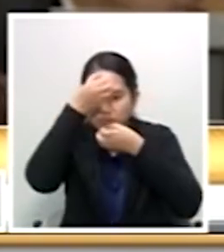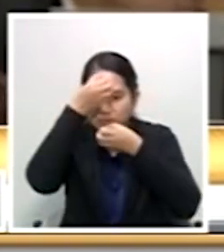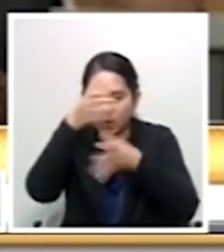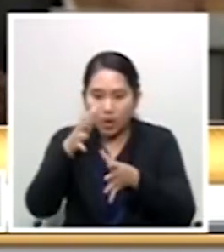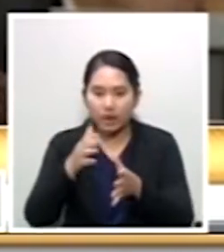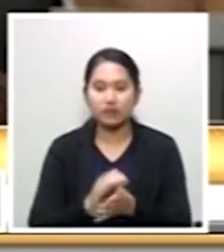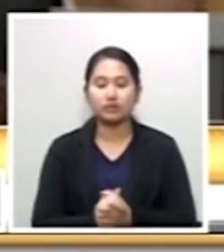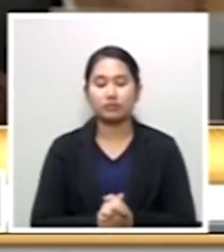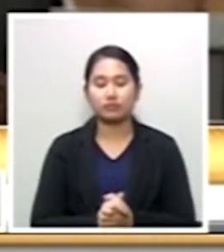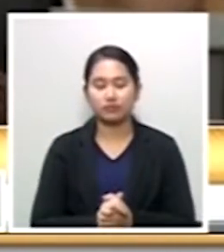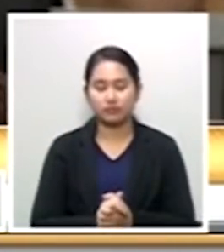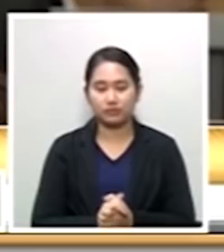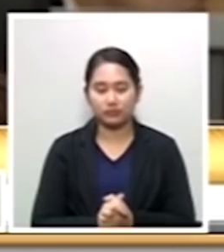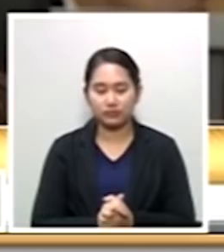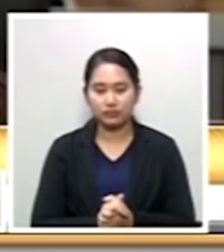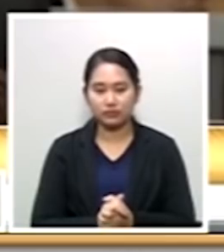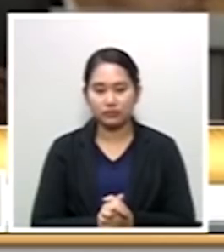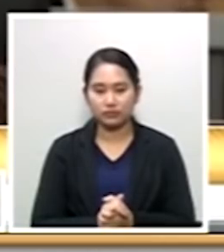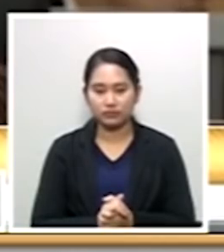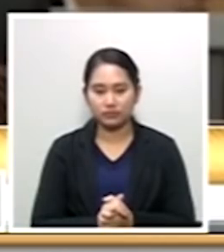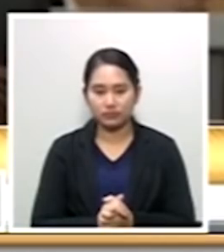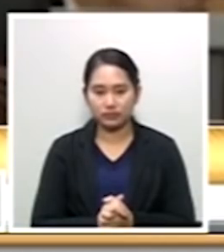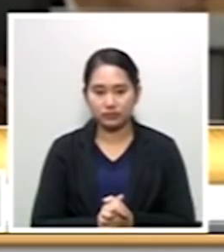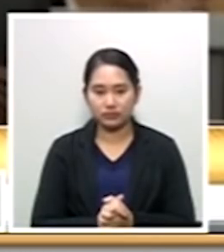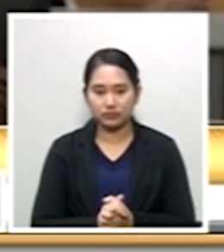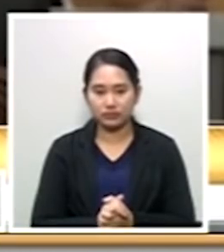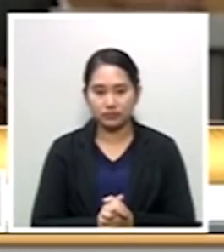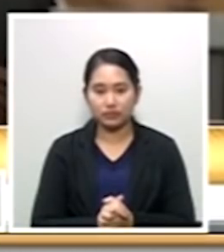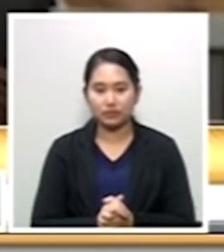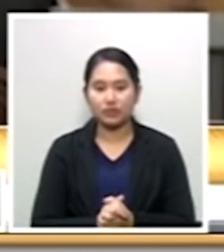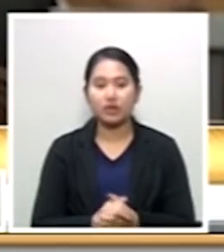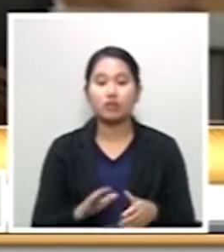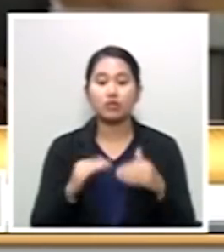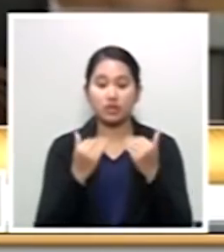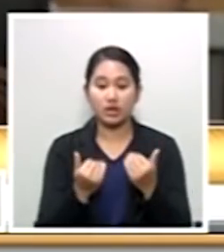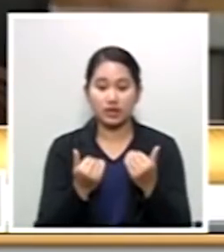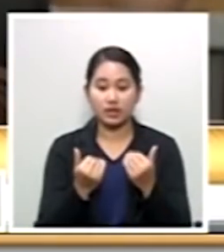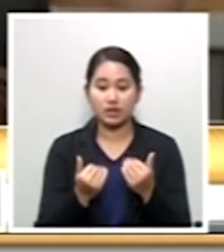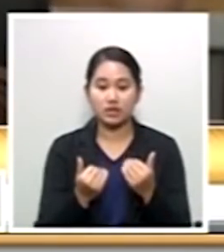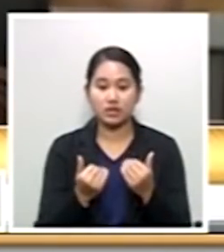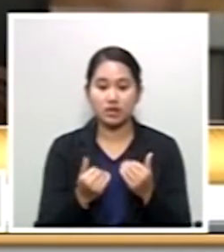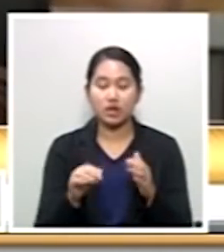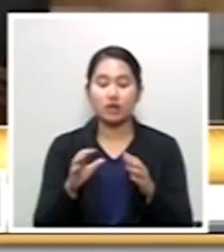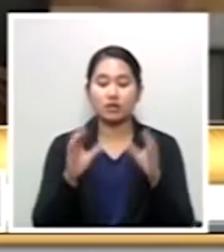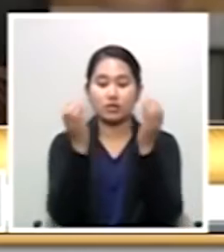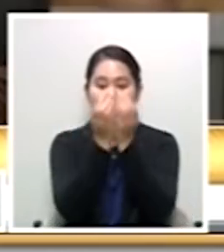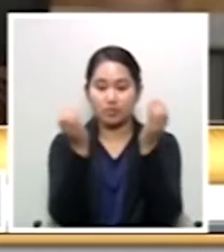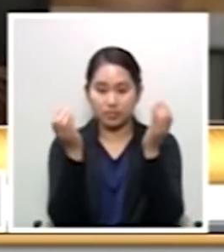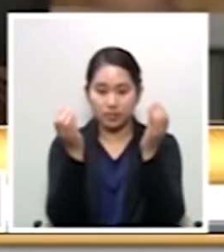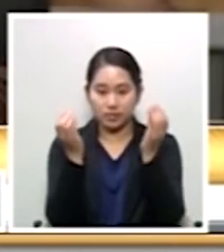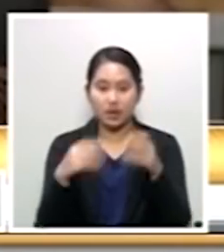านครับระบอบประชาธิปไตยอันมีพระมหากษัตริย์ทรงเป็นพระประมุขเริ่มก่อร่างสร้างตัวตั้งแ